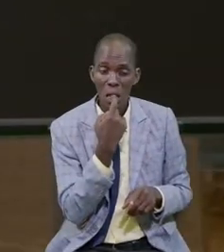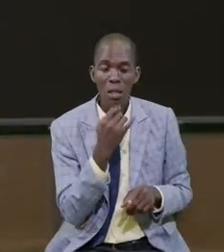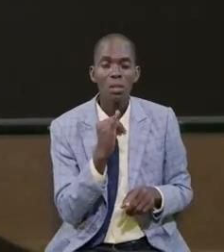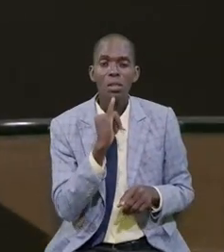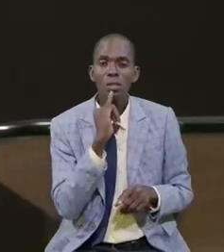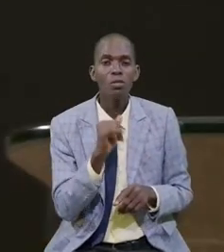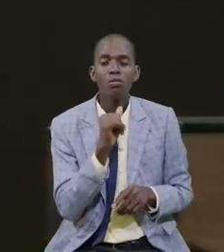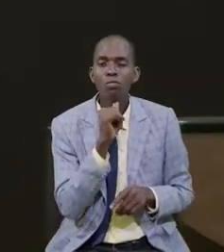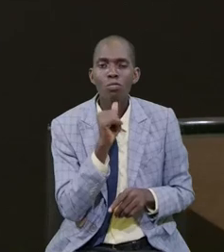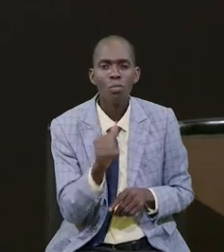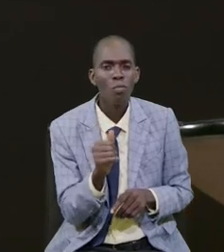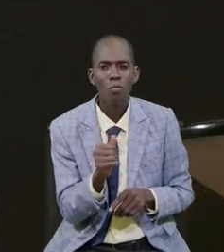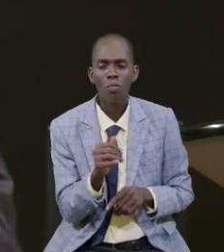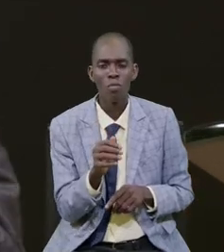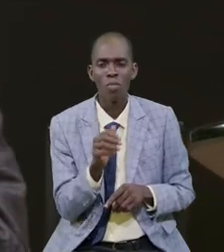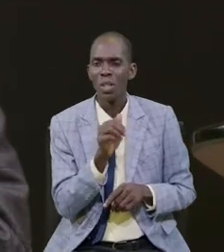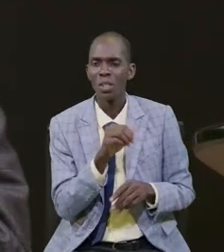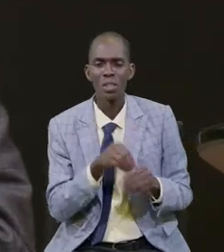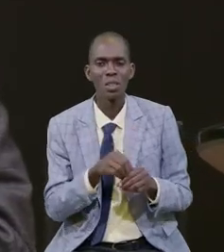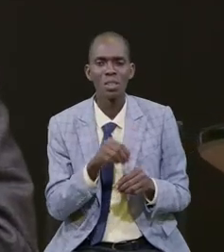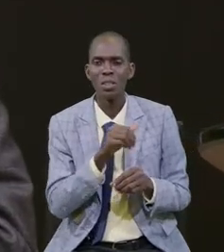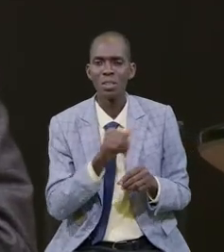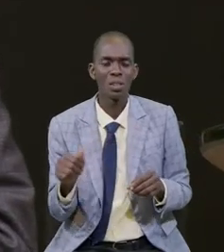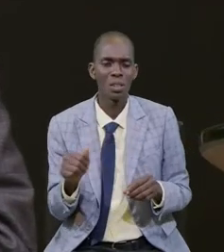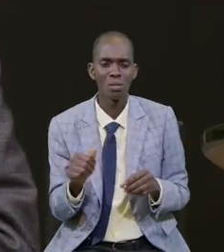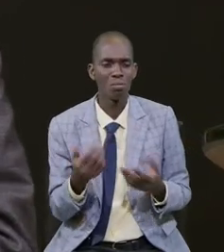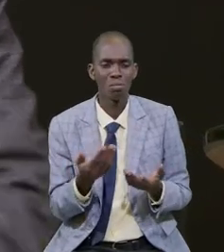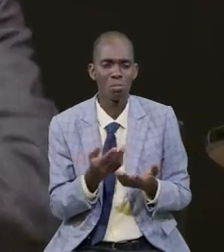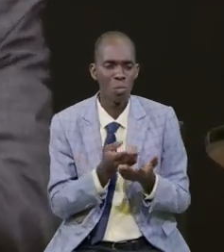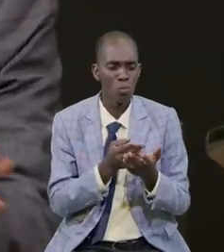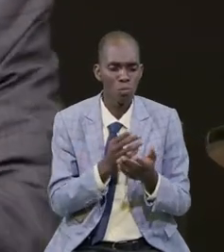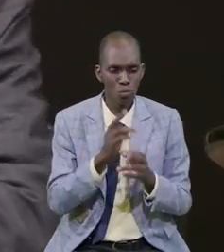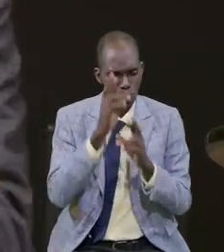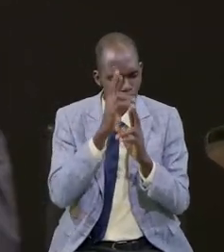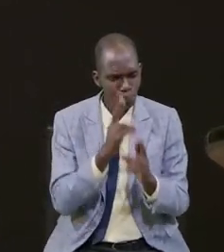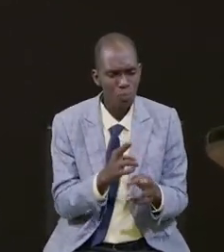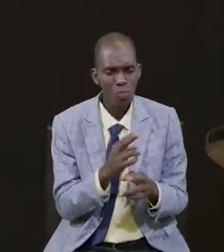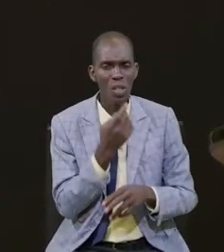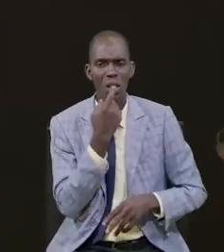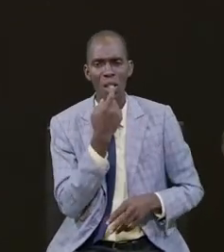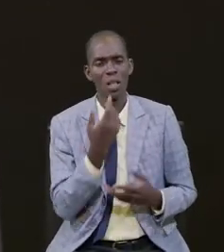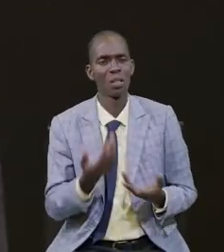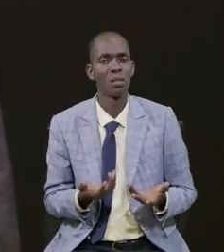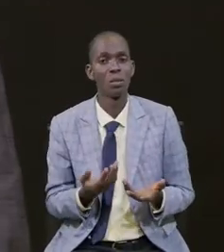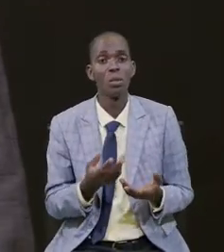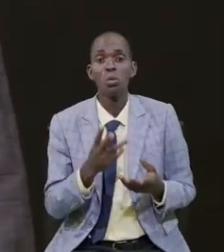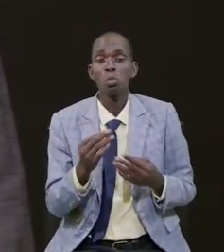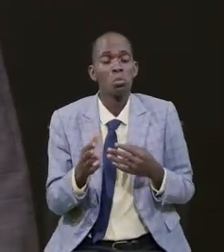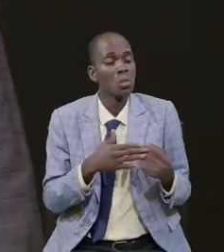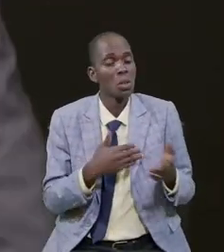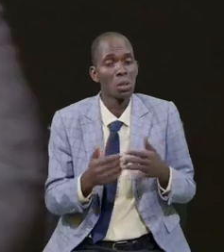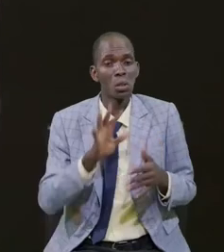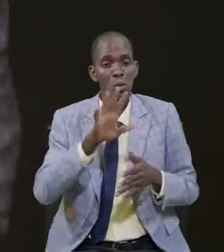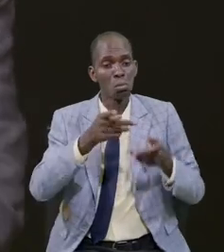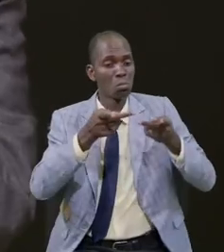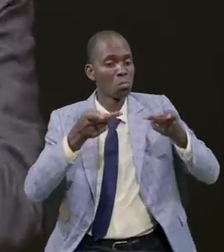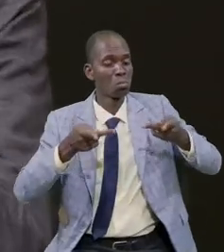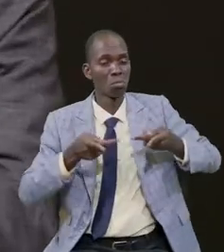n'est pas bonne. Sa langue n'est pas royale. Quelle que soit la position que l'on